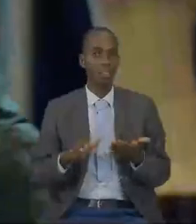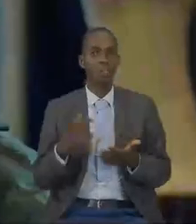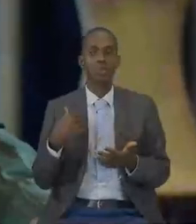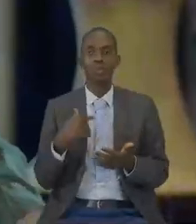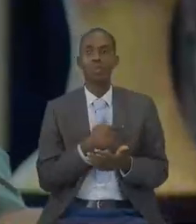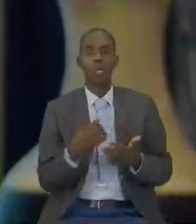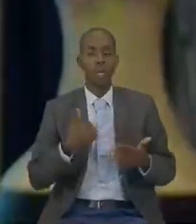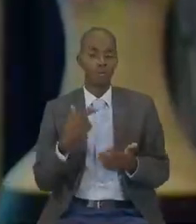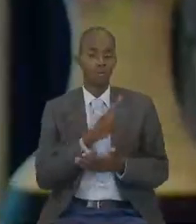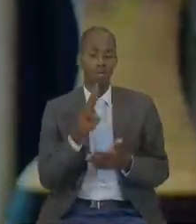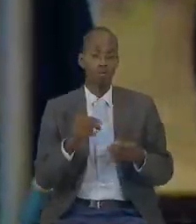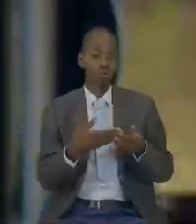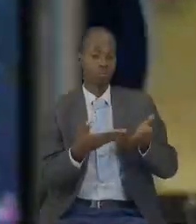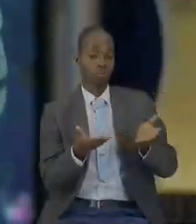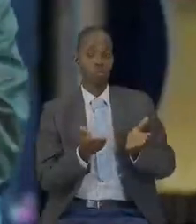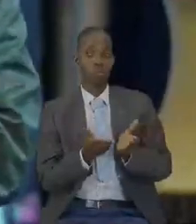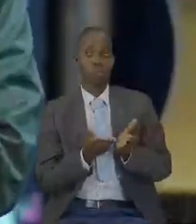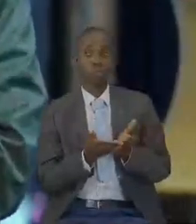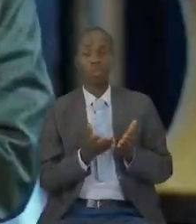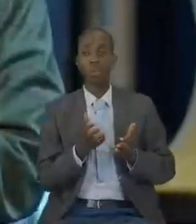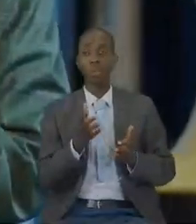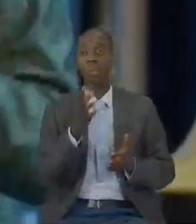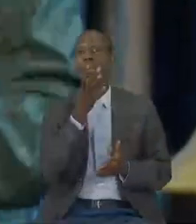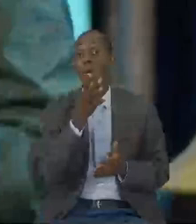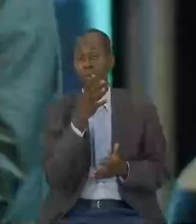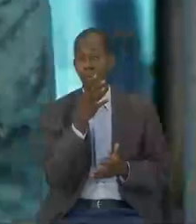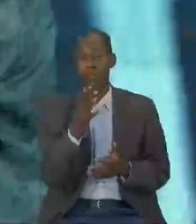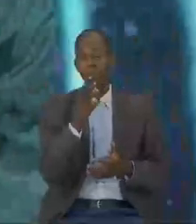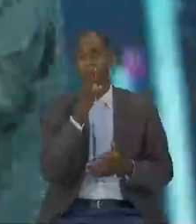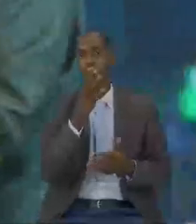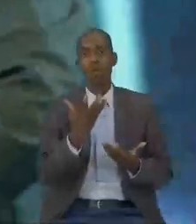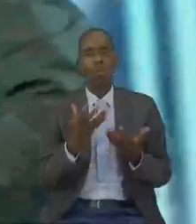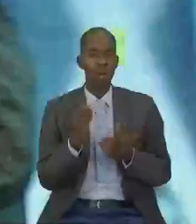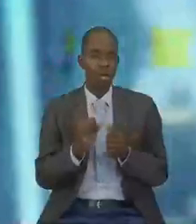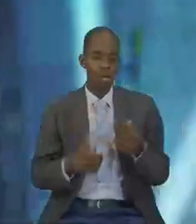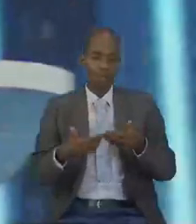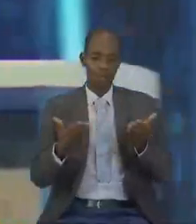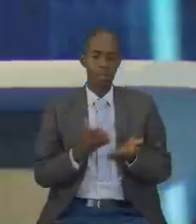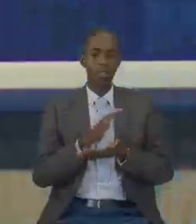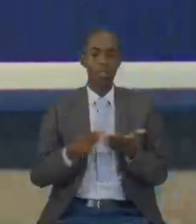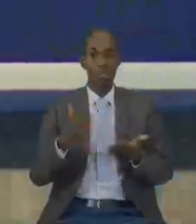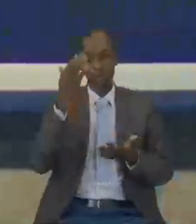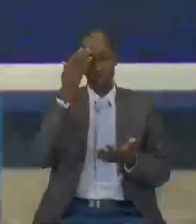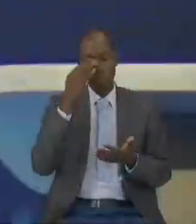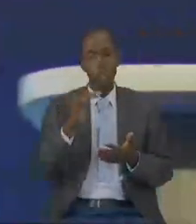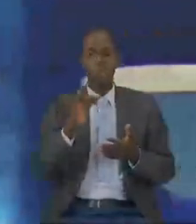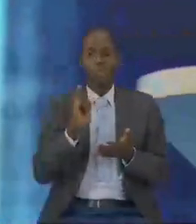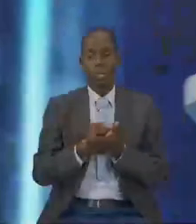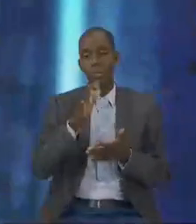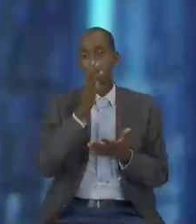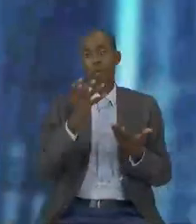Et nous avons utilisé les plats et maman veut servir papa. Et vous dites, maman, prends le